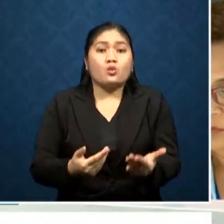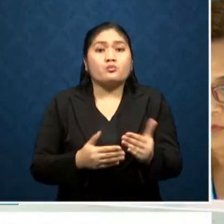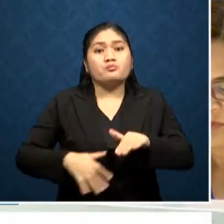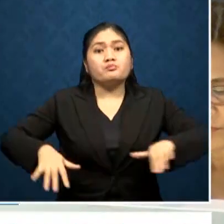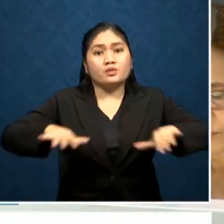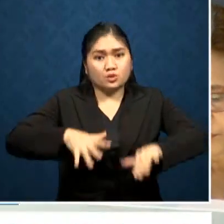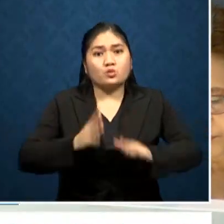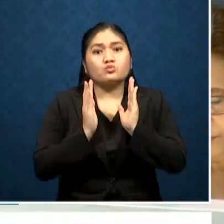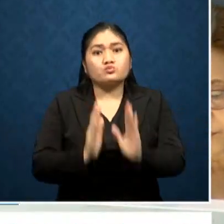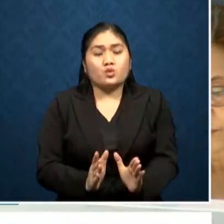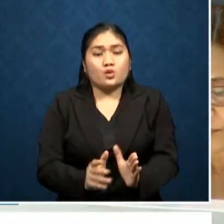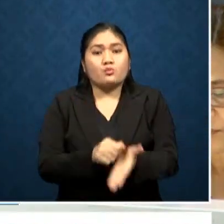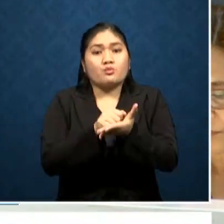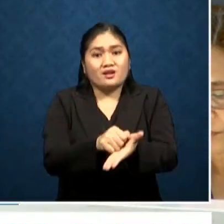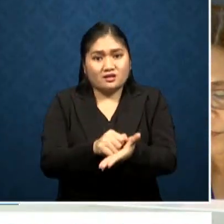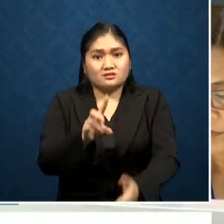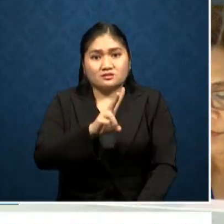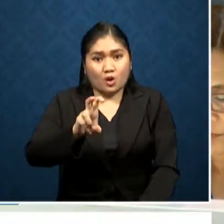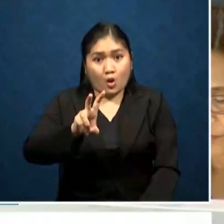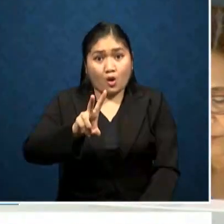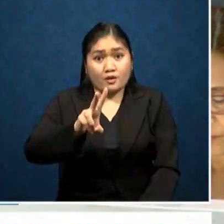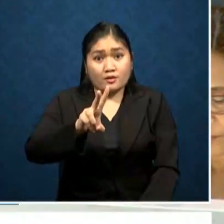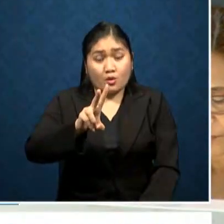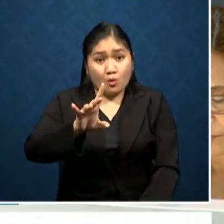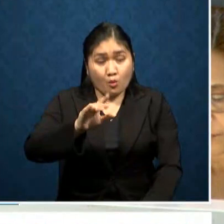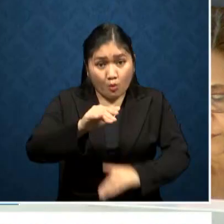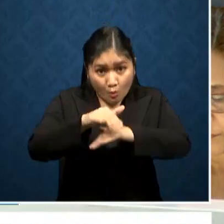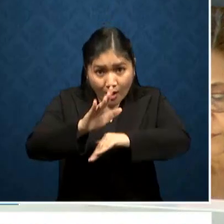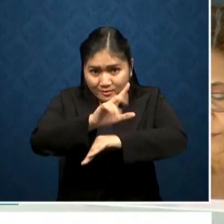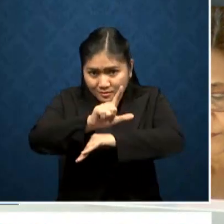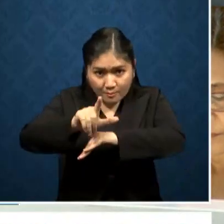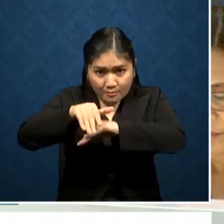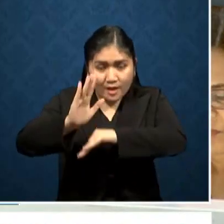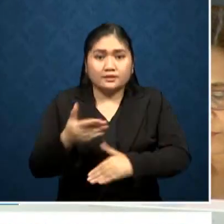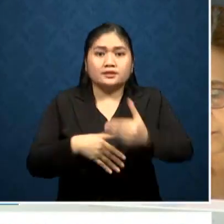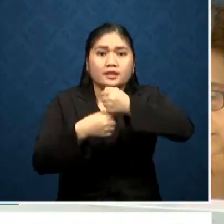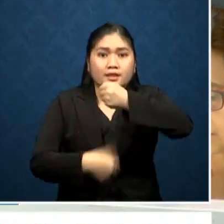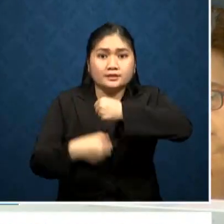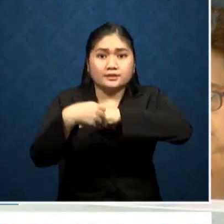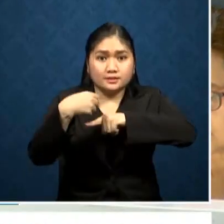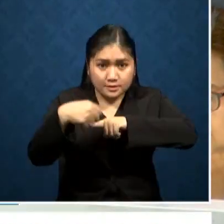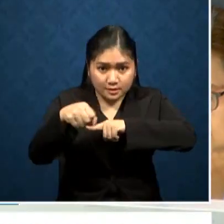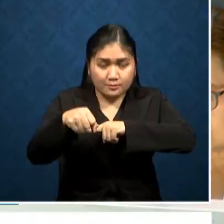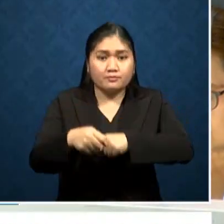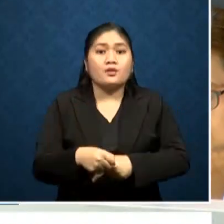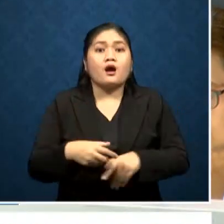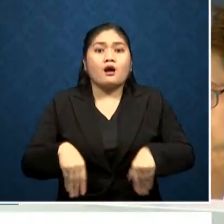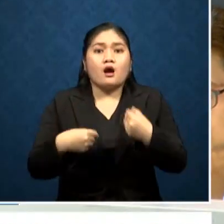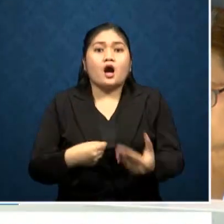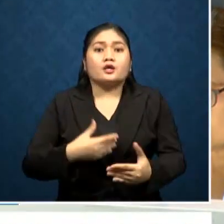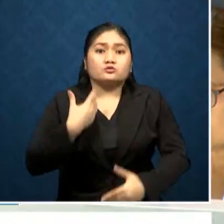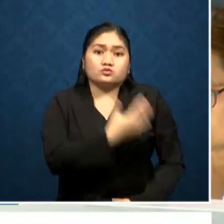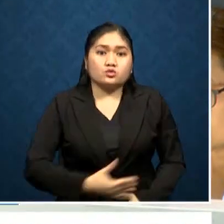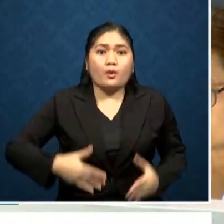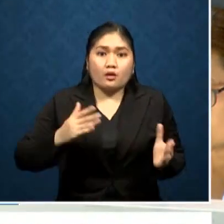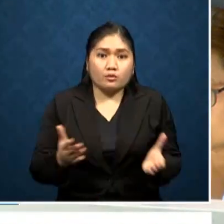บริการ 283.03 ล้บาทรายการที่ 10 บริการสร้างเสิมสภาพป้องกันโลก